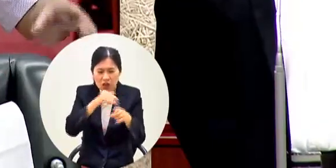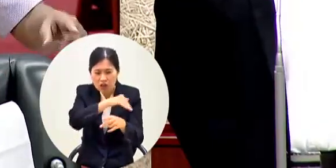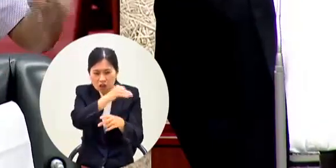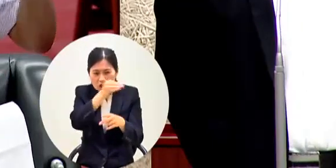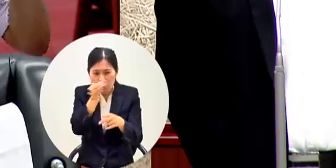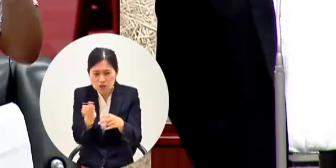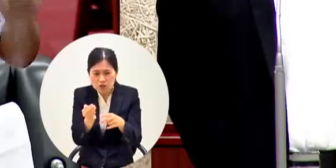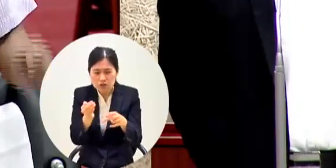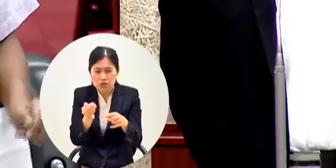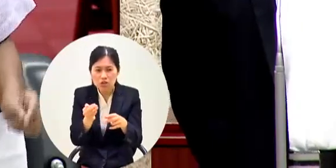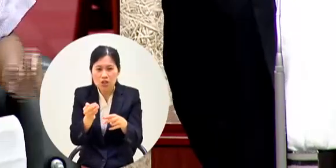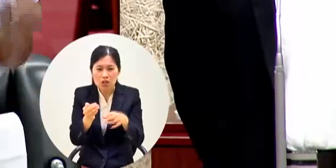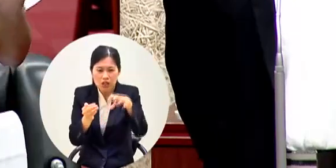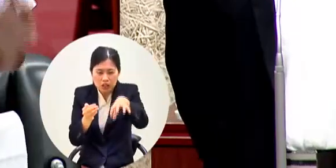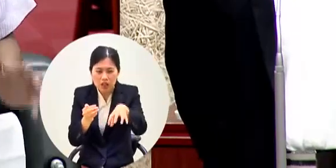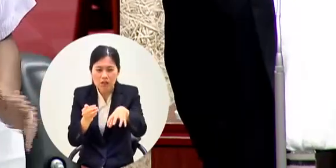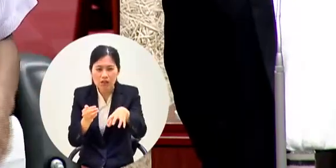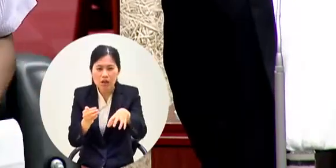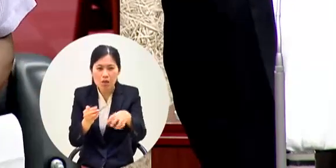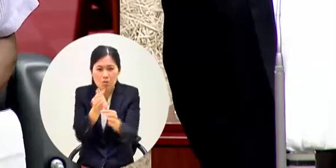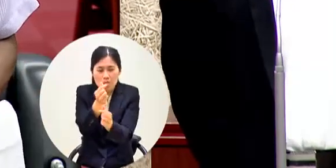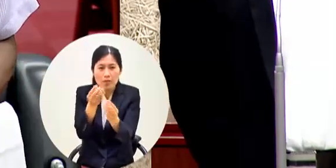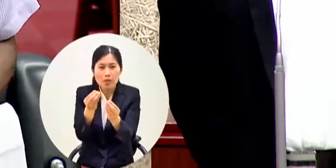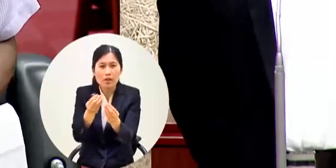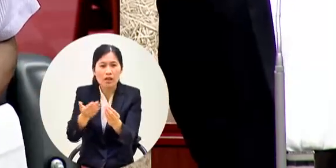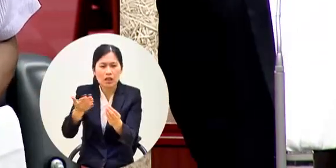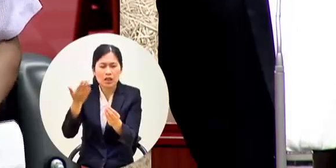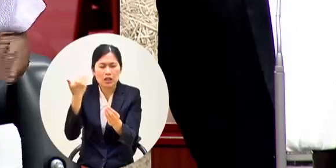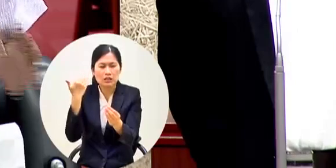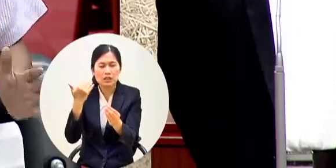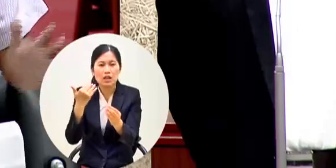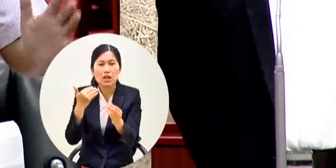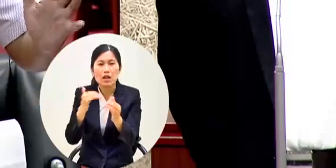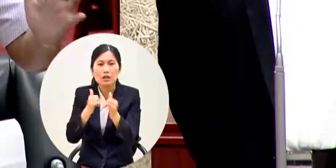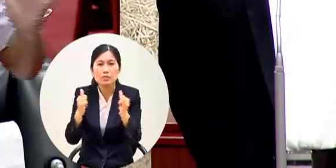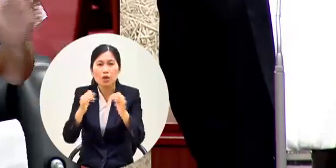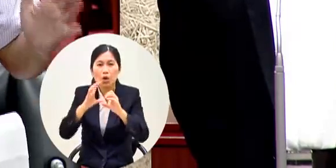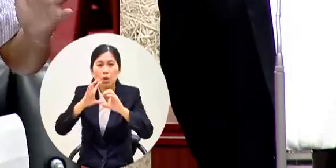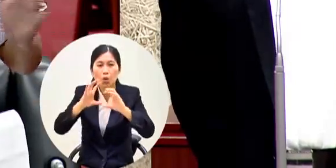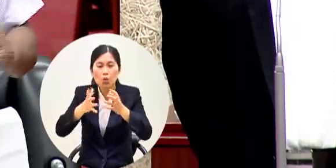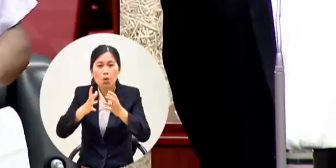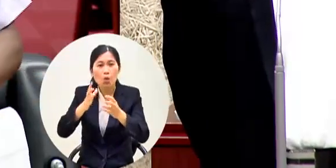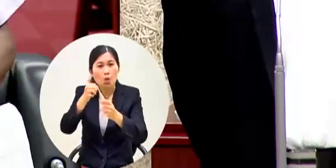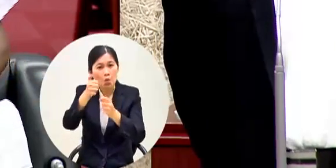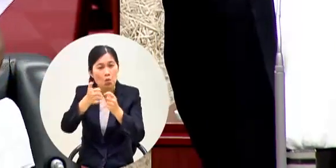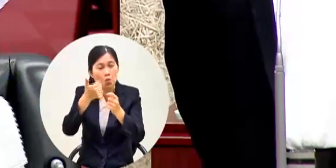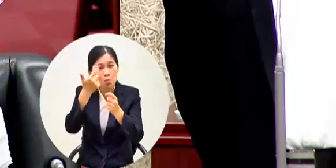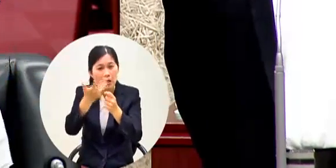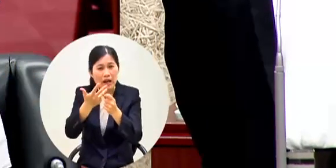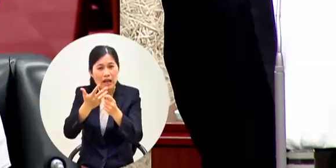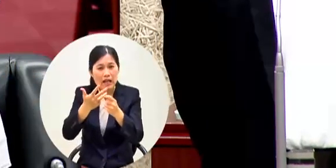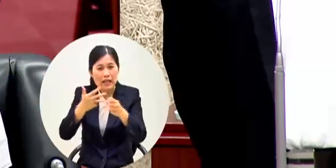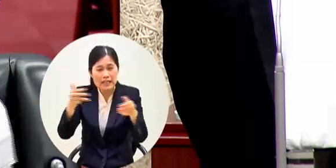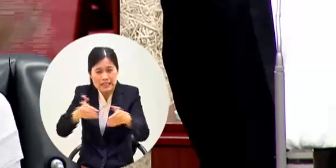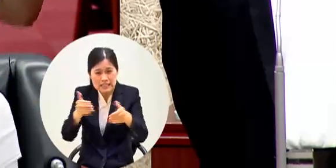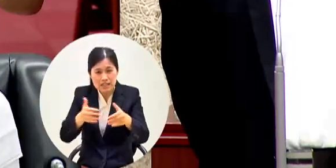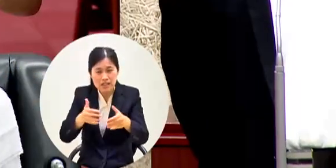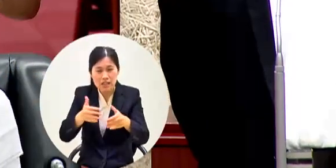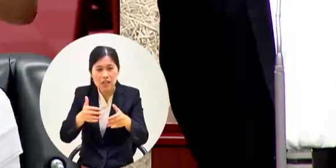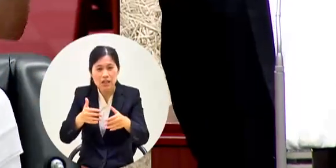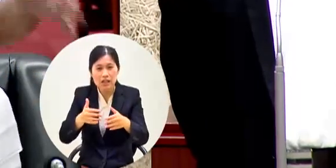局长，你知道丘块？丘块不完整，是忍气认定的丘块不完